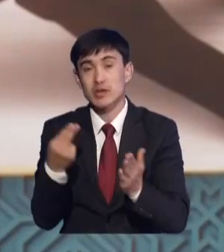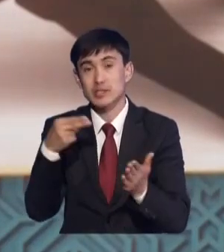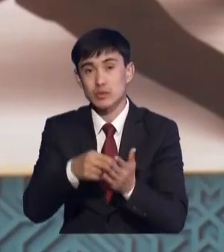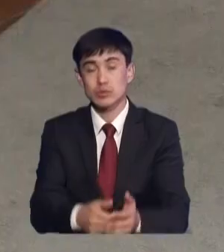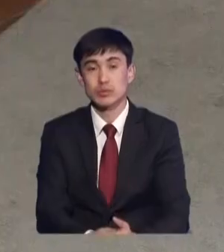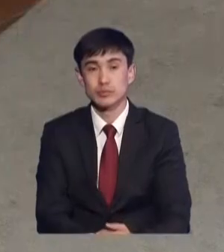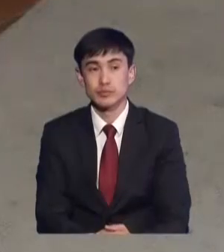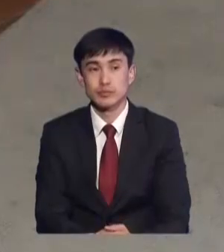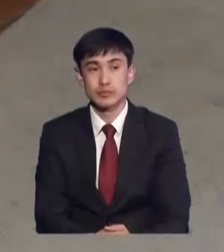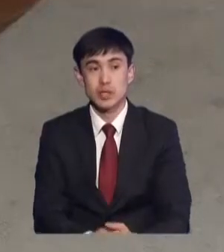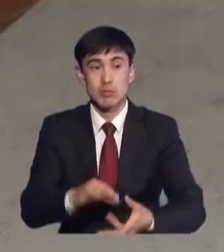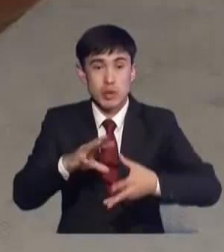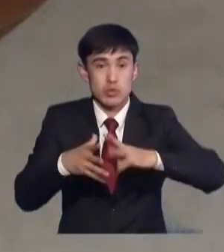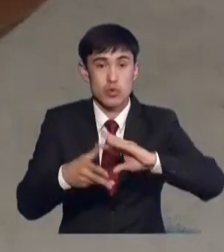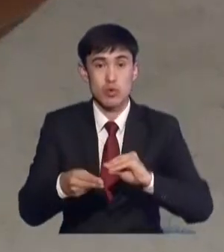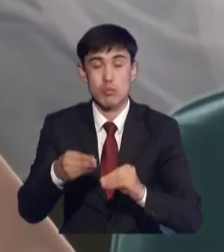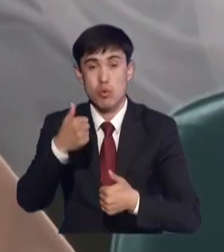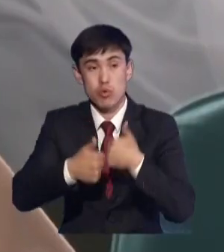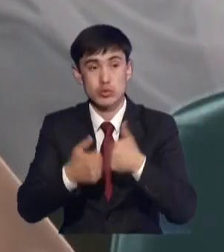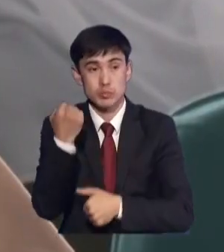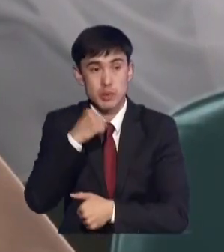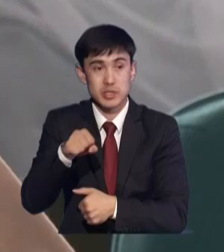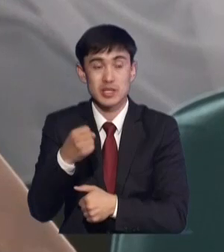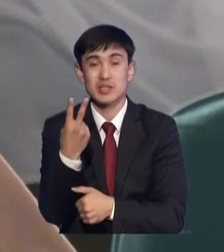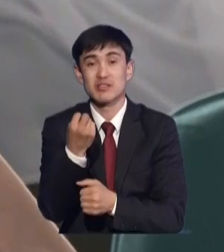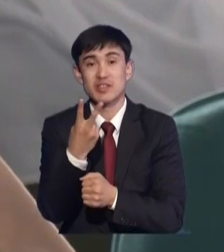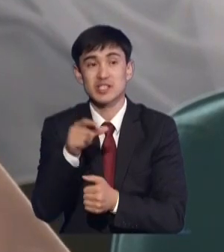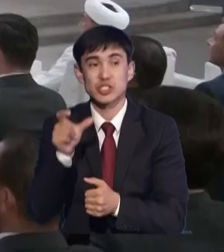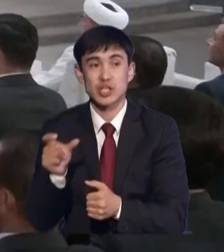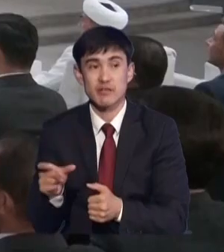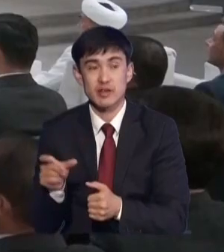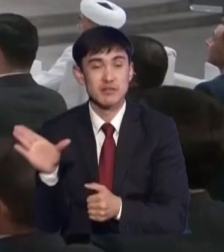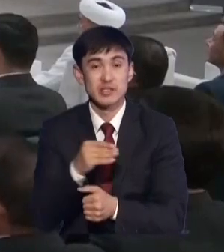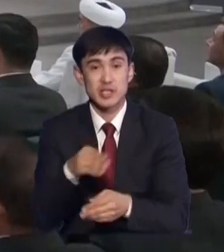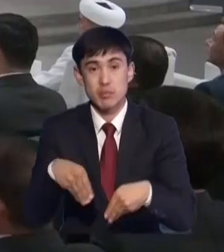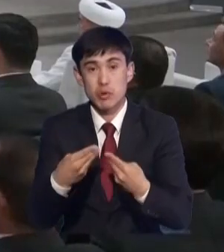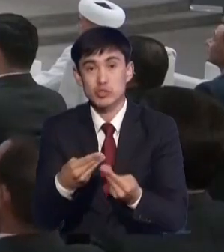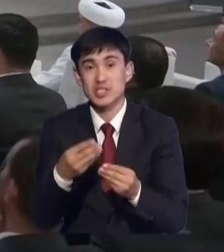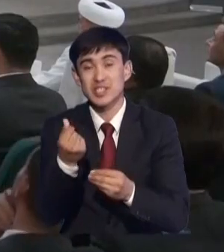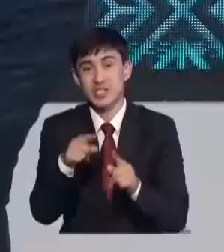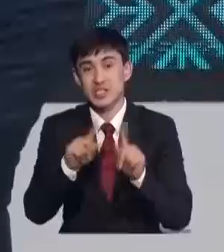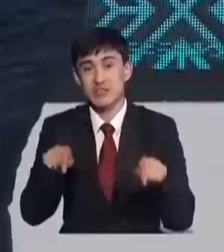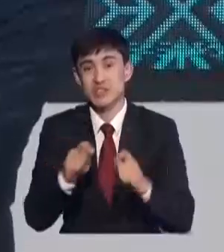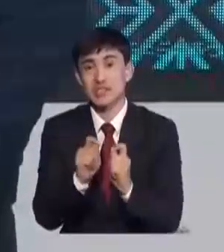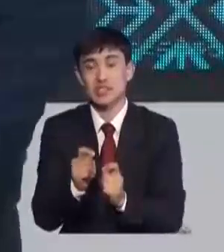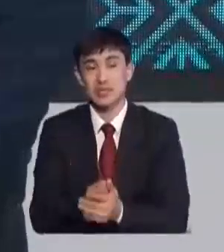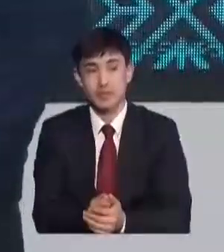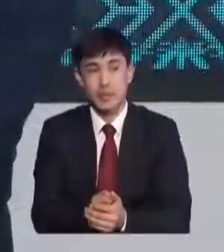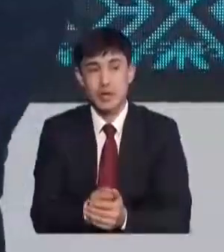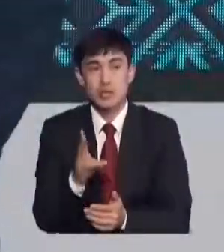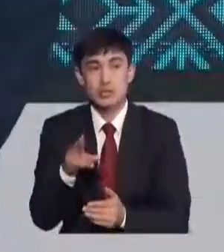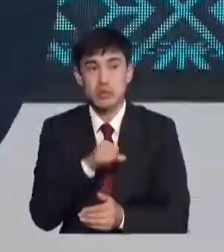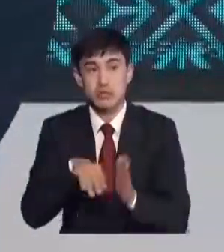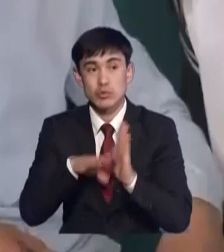оценку. По итогам конкурса призерами стали сразу 12 участников. Все они получили денежное вознаграждение. Однако